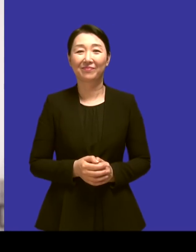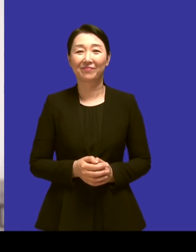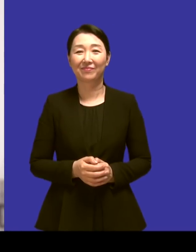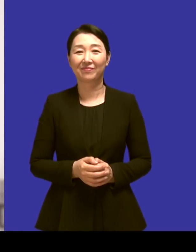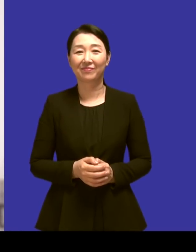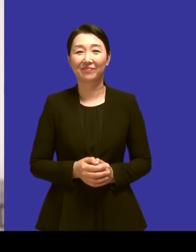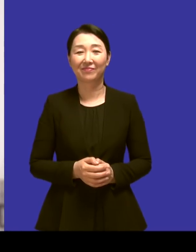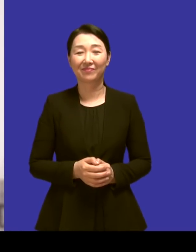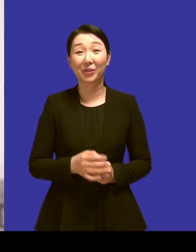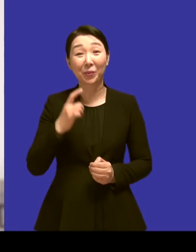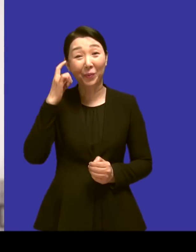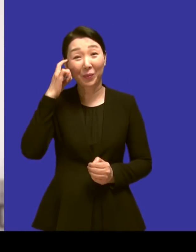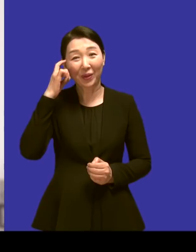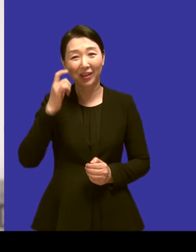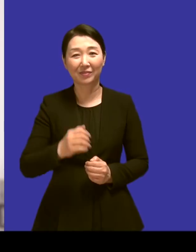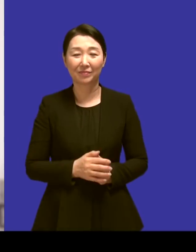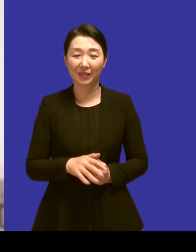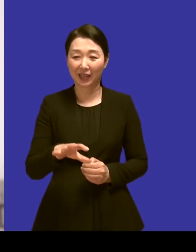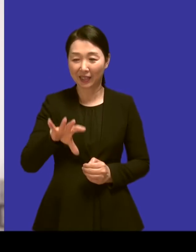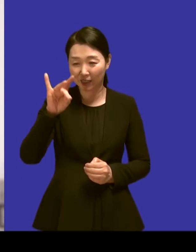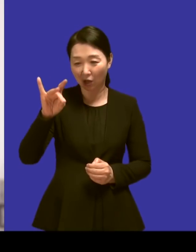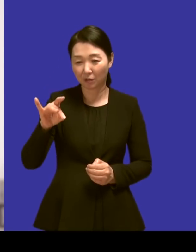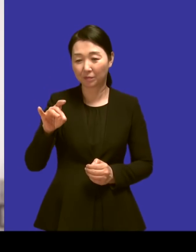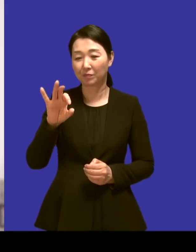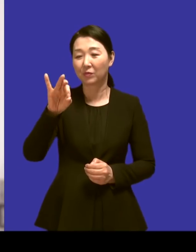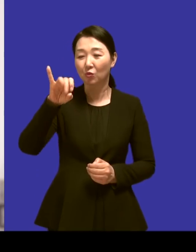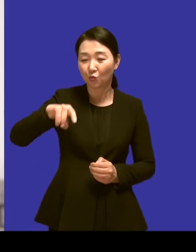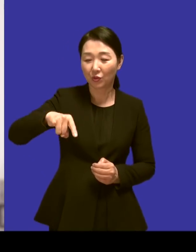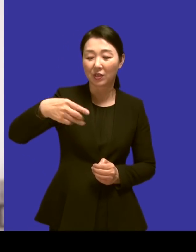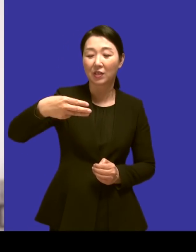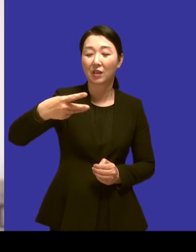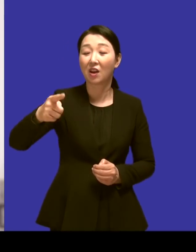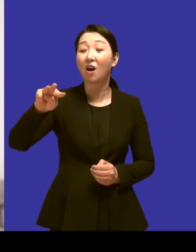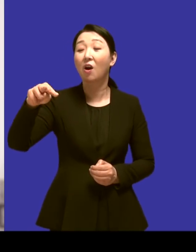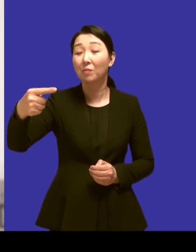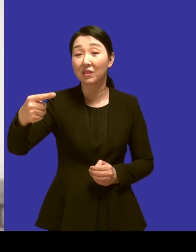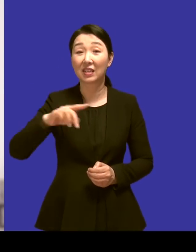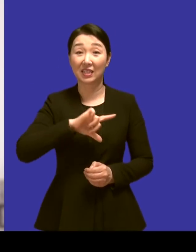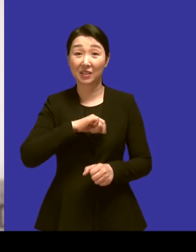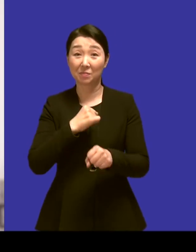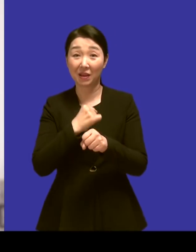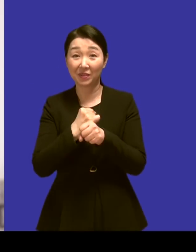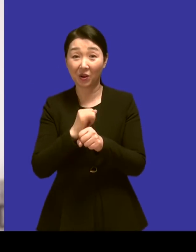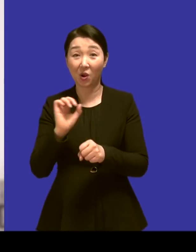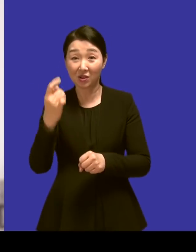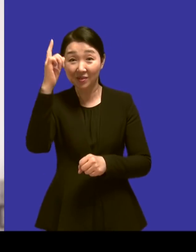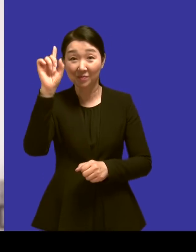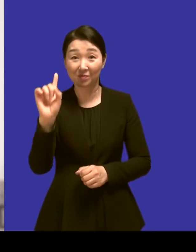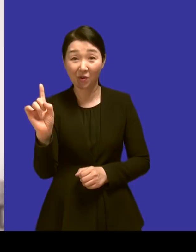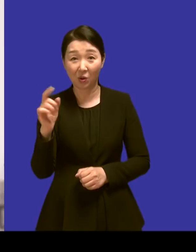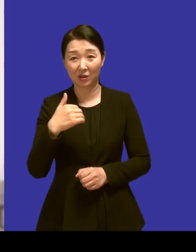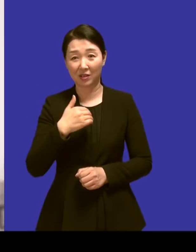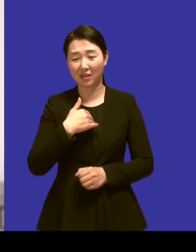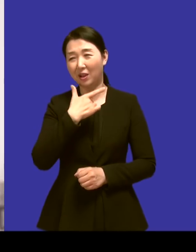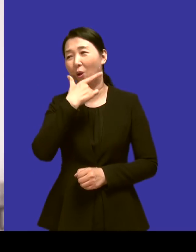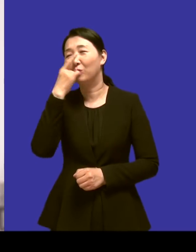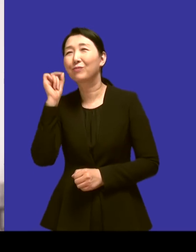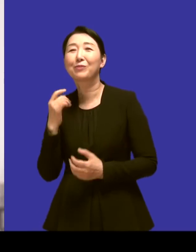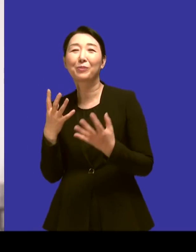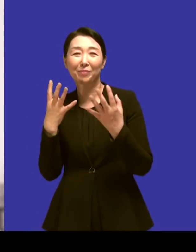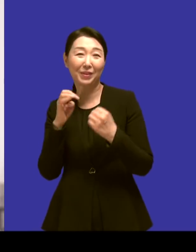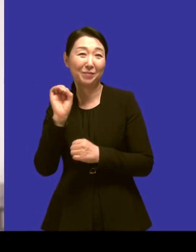팀이라고 얘기하고 싶은 거는 제가 처음에 윌러브란 이름을 가져오게 된 계기가 그거였던 것 같아요. 네. 그러니까 제가